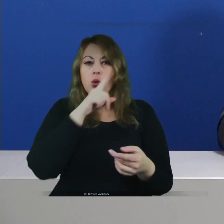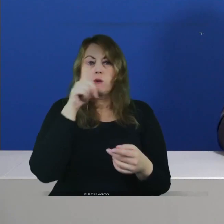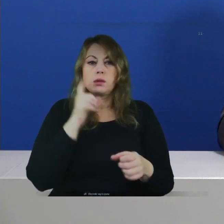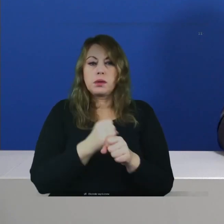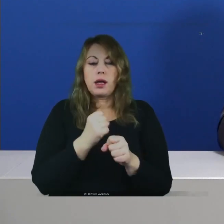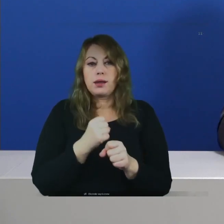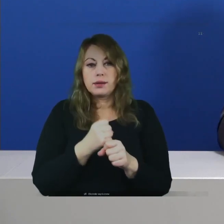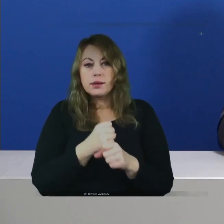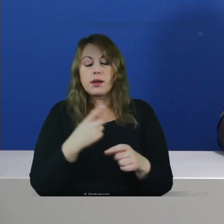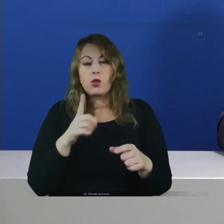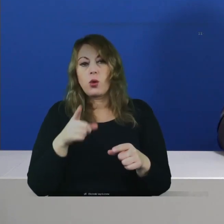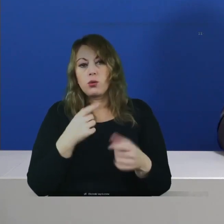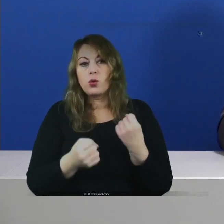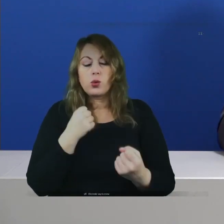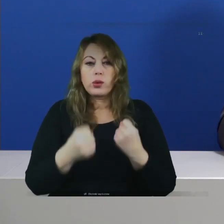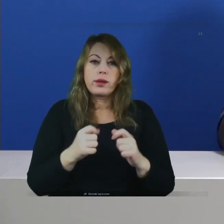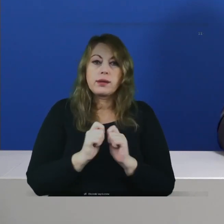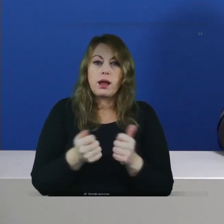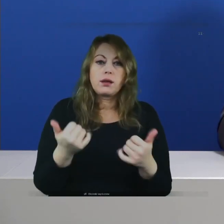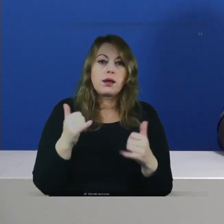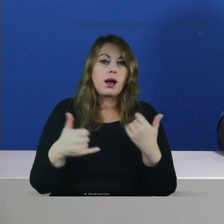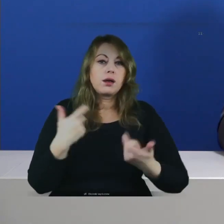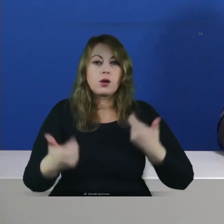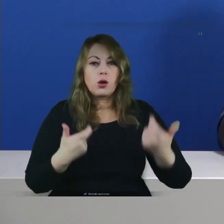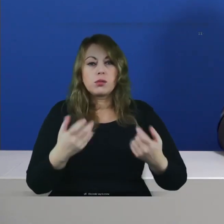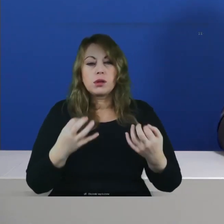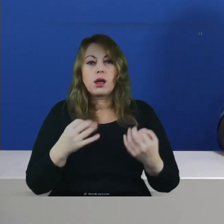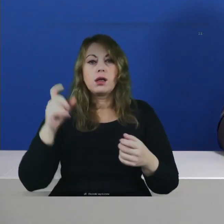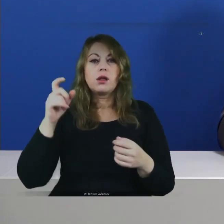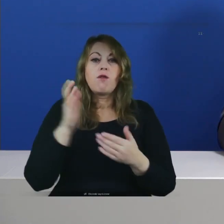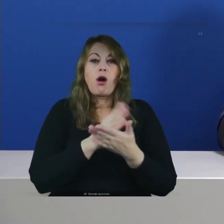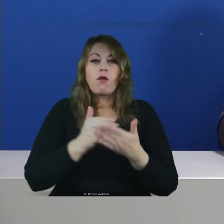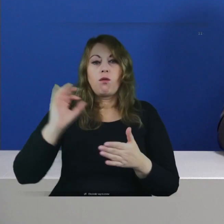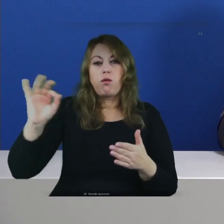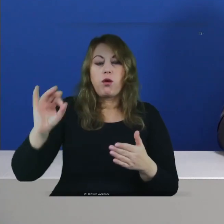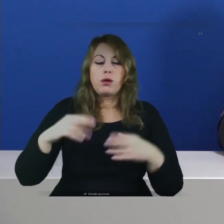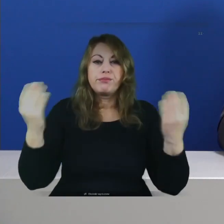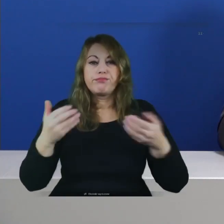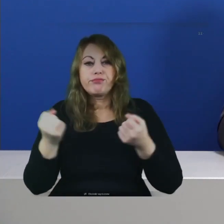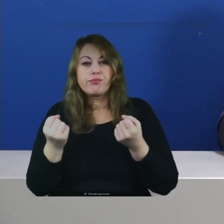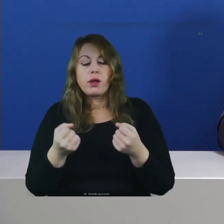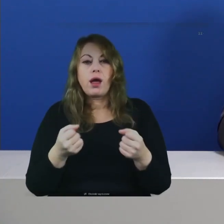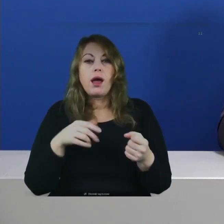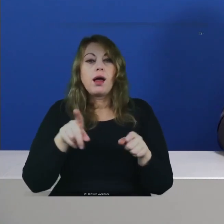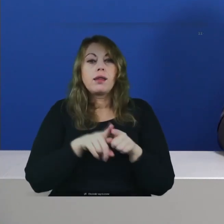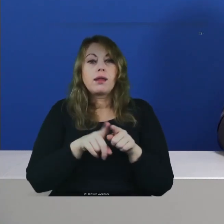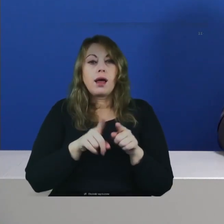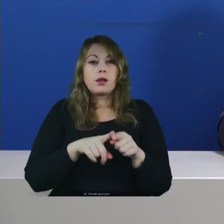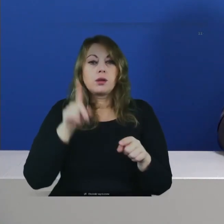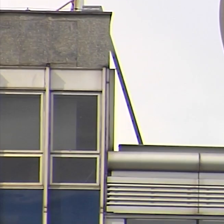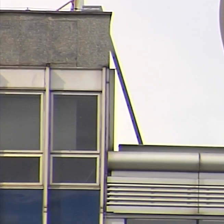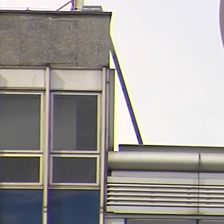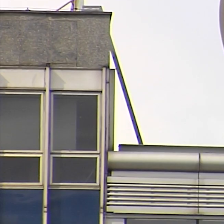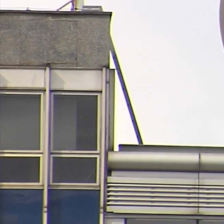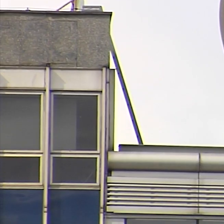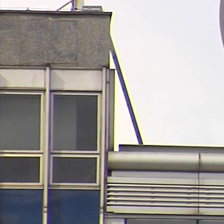jest zadanie, które w tej chwili spoczywa na barkach wojewody i pana rektora Tykarskiego, który się w to